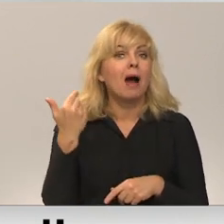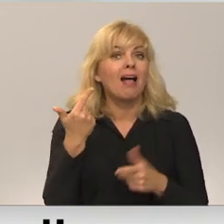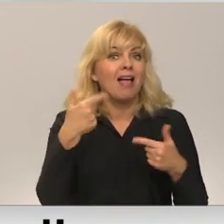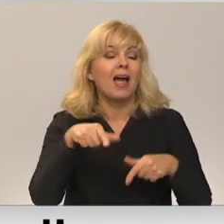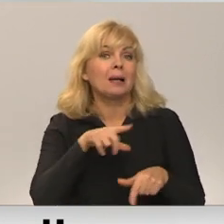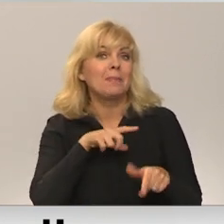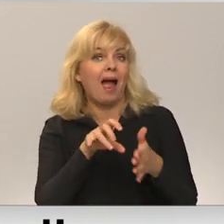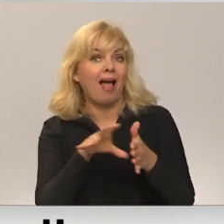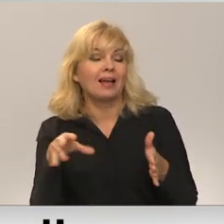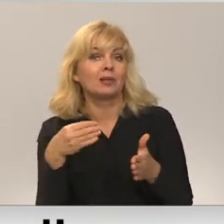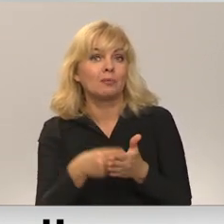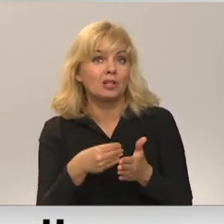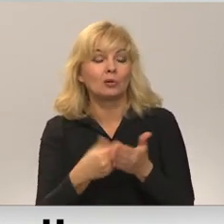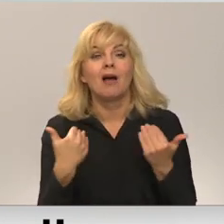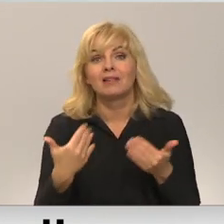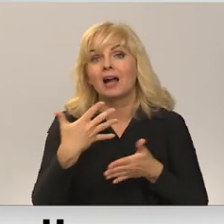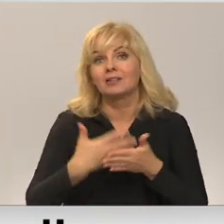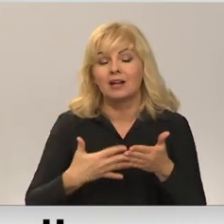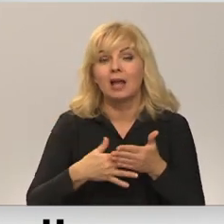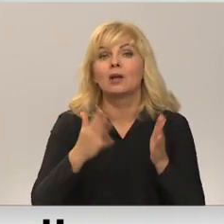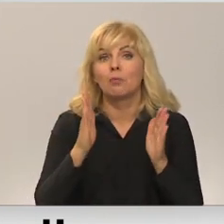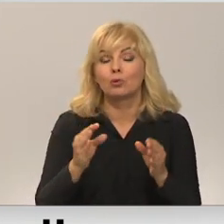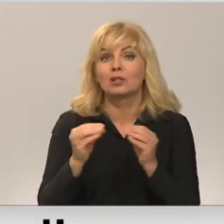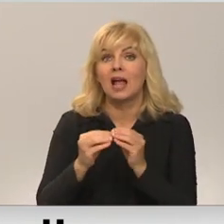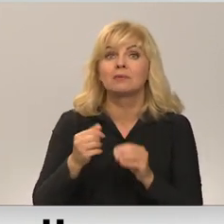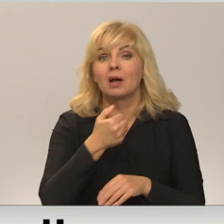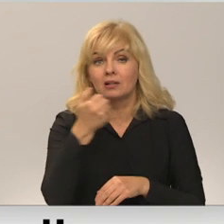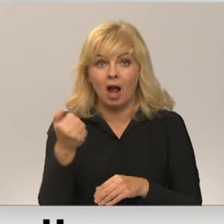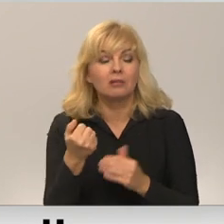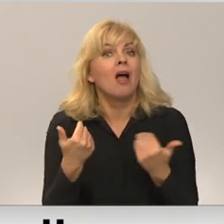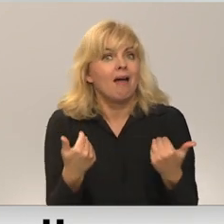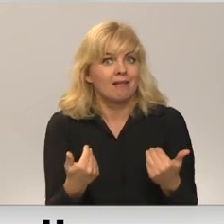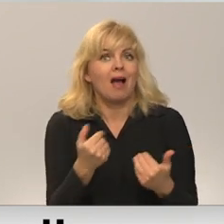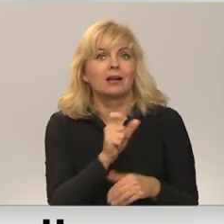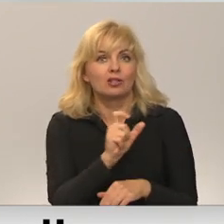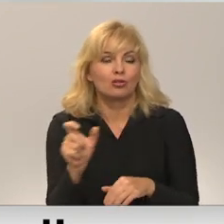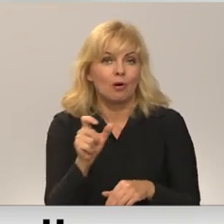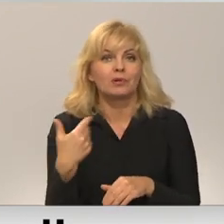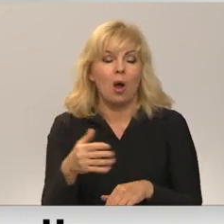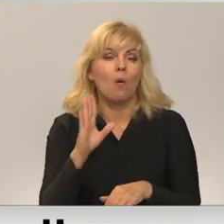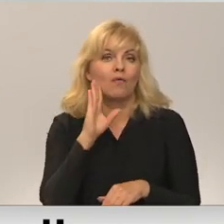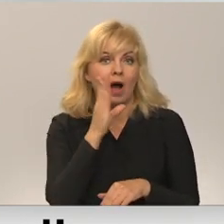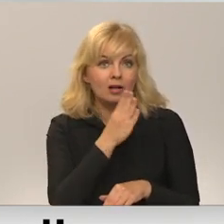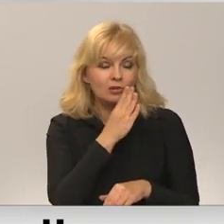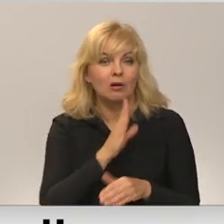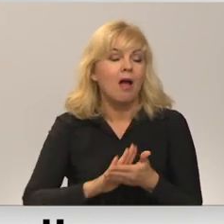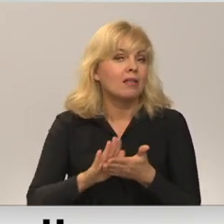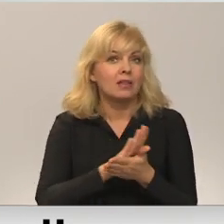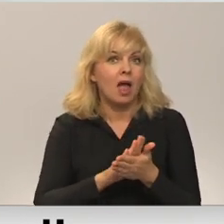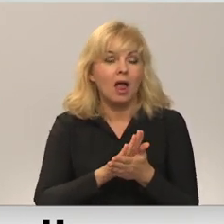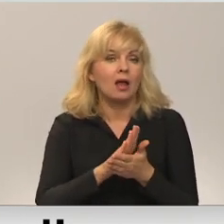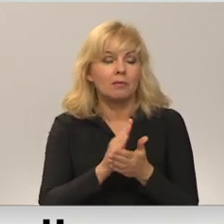cenām, es rēķināju, ka būs 10 gadi. Bet šobrīd jau vasarā vēl nebija neko